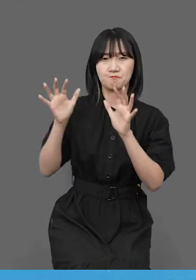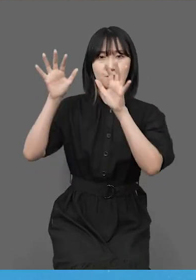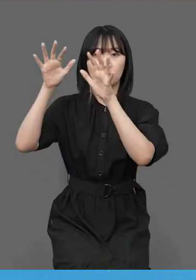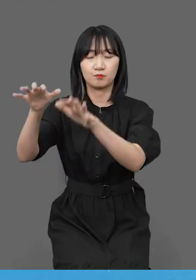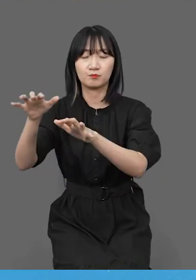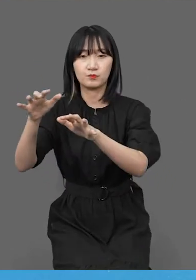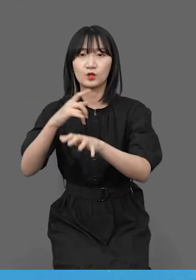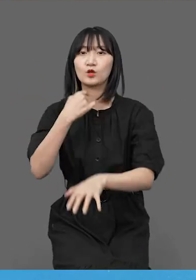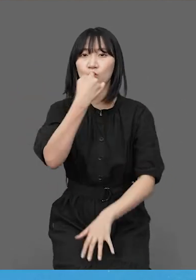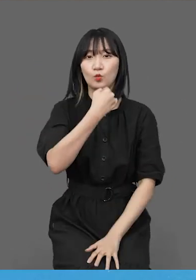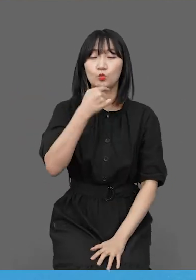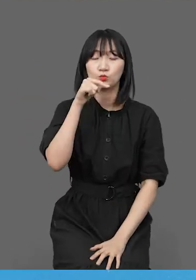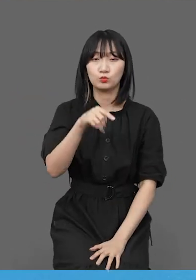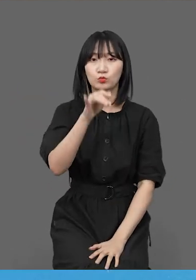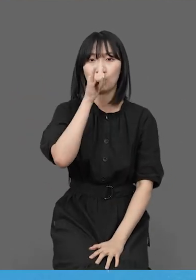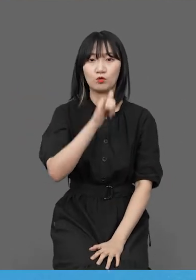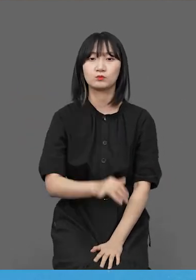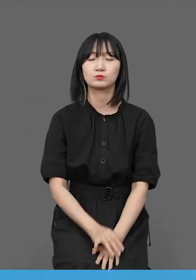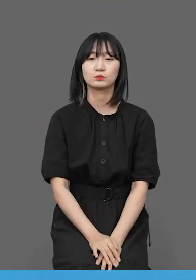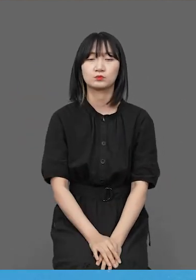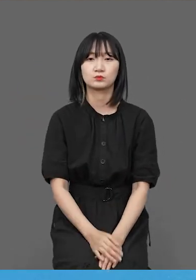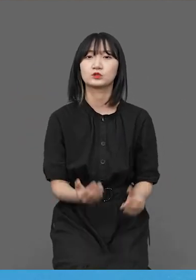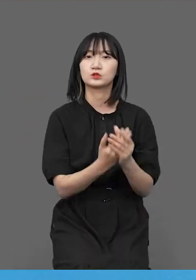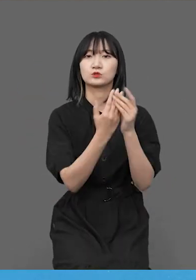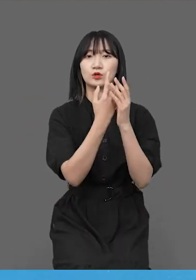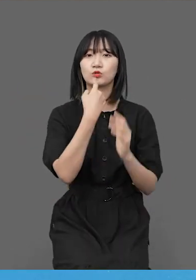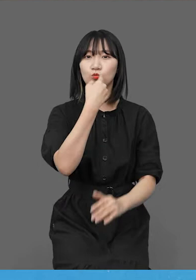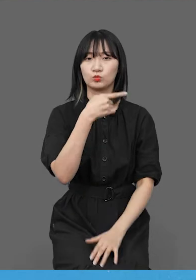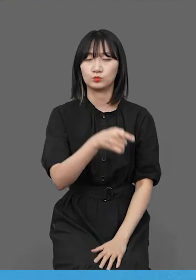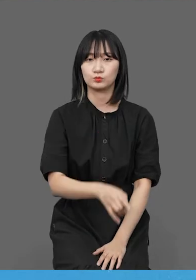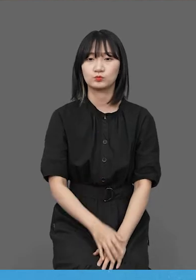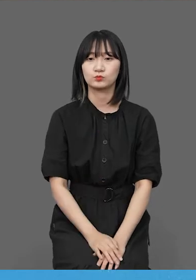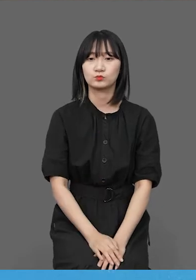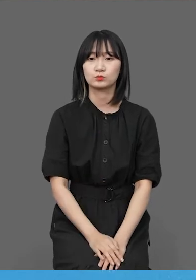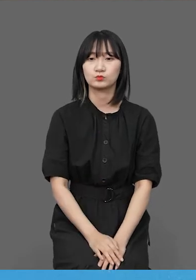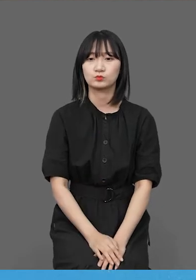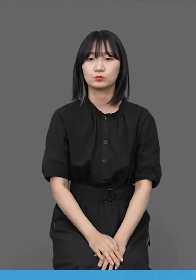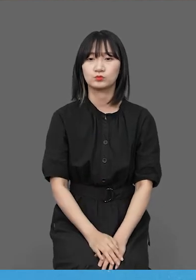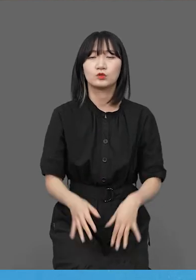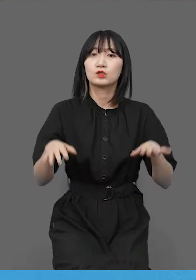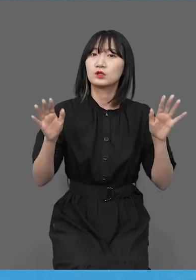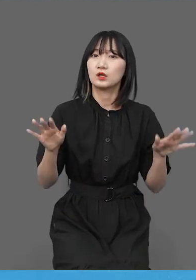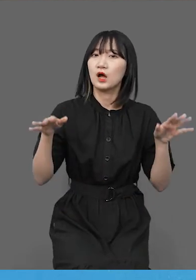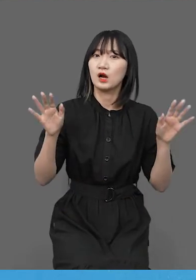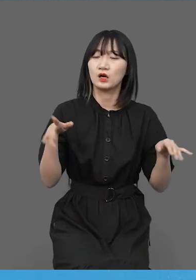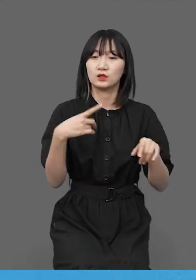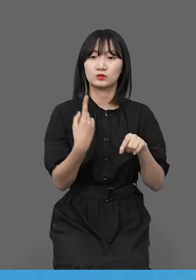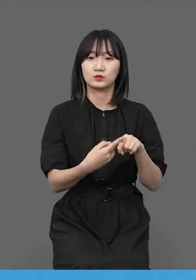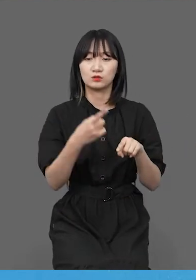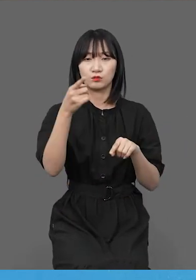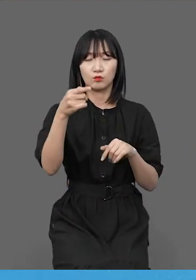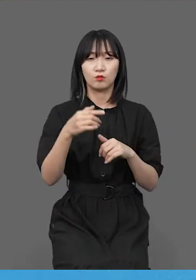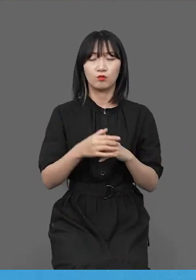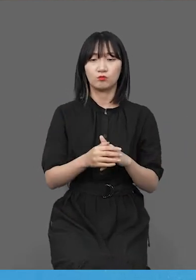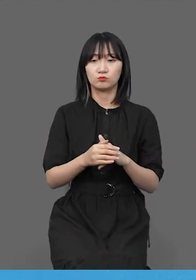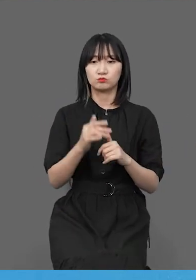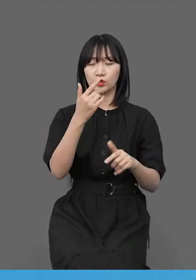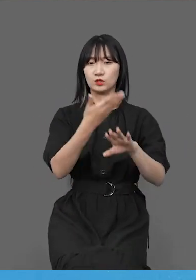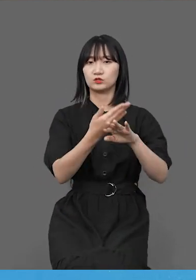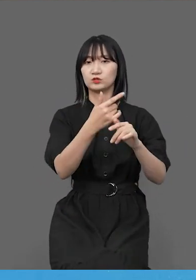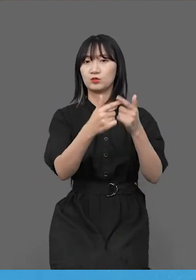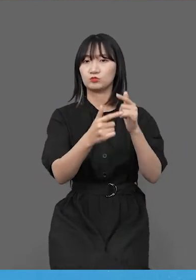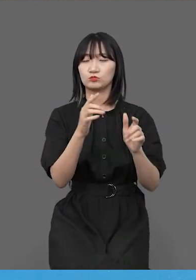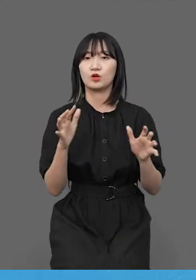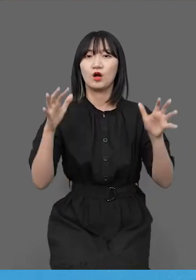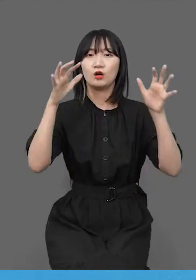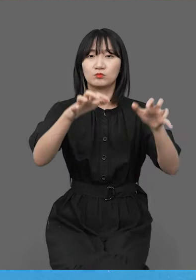이론이 지금 제일 유력한 이론이거든요. 진화 이론에서 정말 그렇게 날아다니다가 저